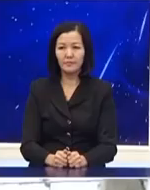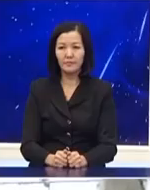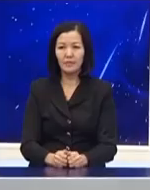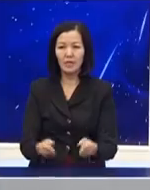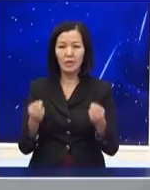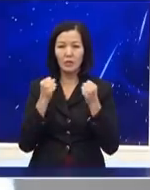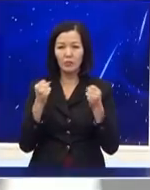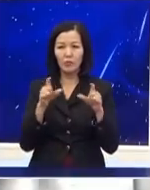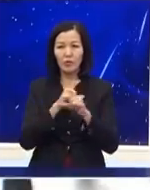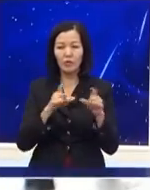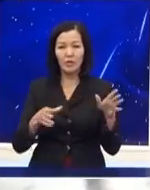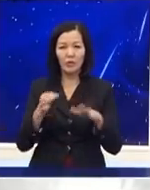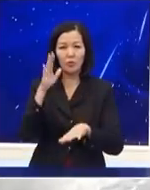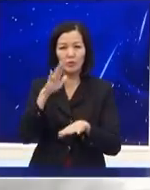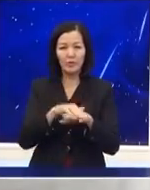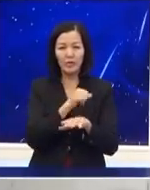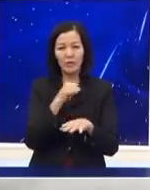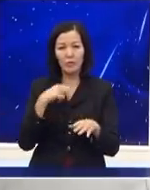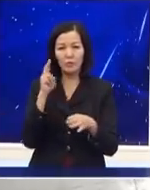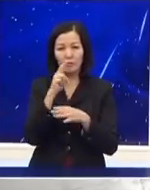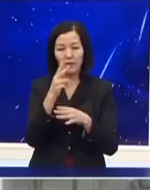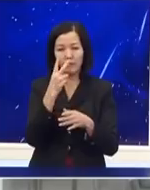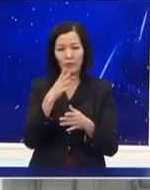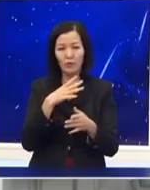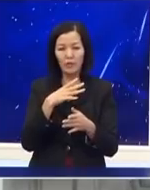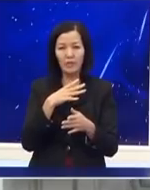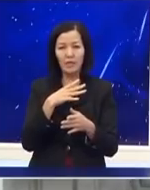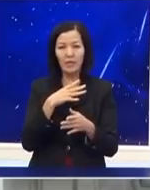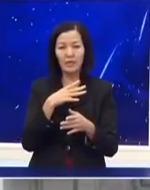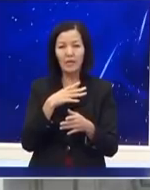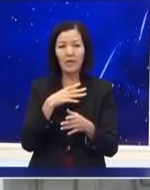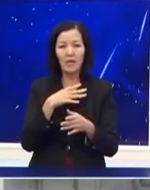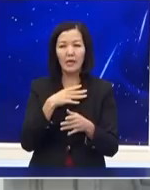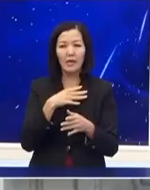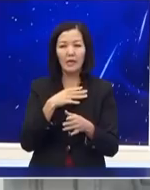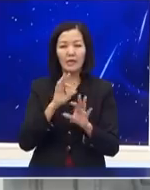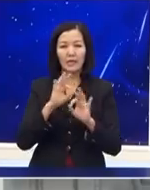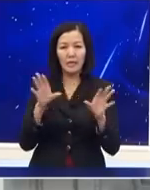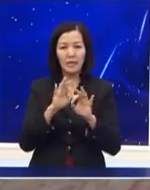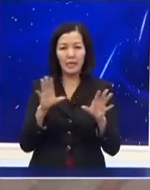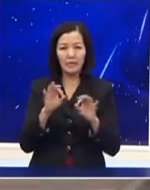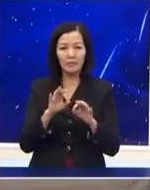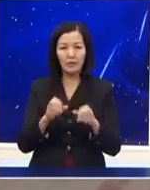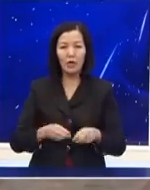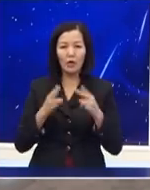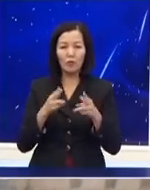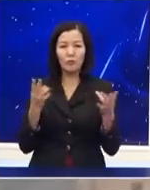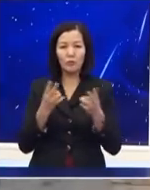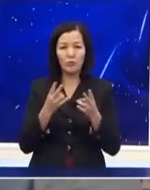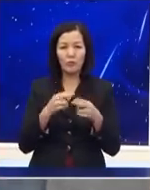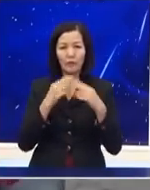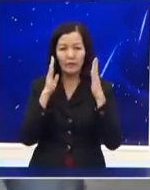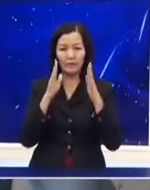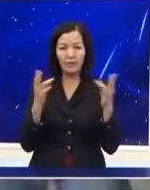Спорт нысаны сапасын облыс әкімі арнайы барып көрді. Кәсіби маман ретінде кеңесін берді. Бұқарға арналған нысан қауіпсіз болуы тиіс дейді. Осы